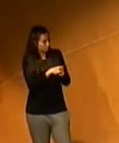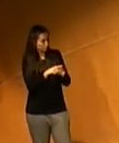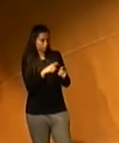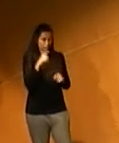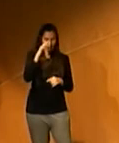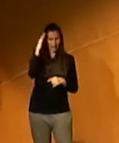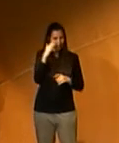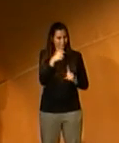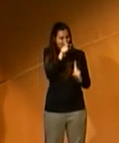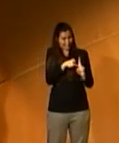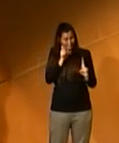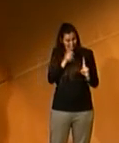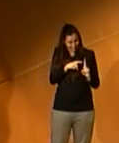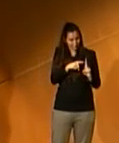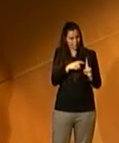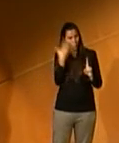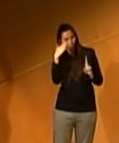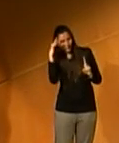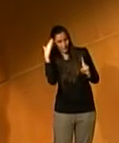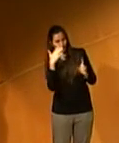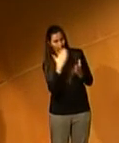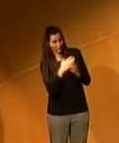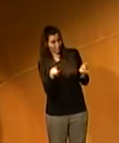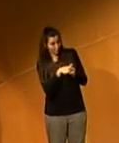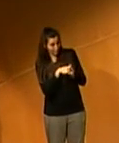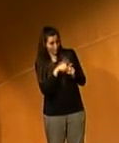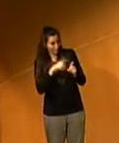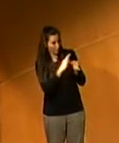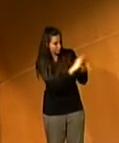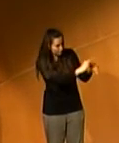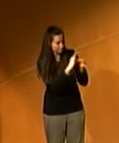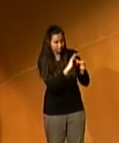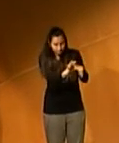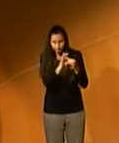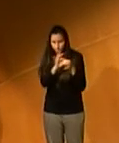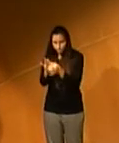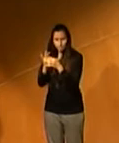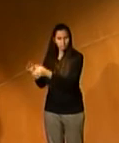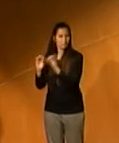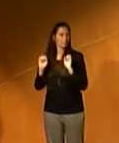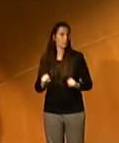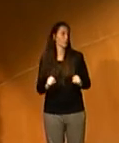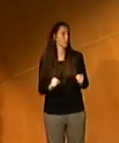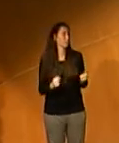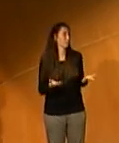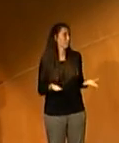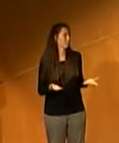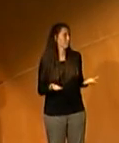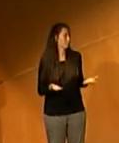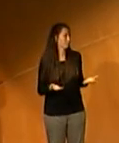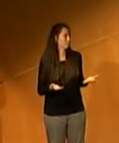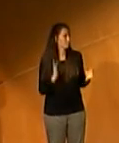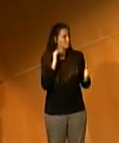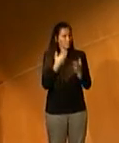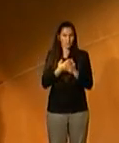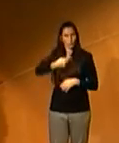autres élèves de cette même classe. Moi, c'est vrai que quand on a fait l'entretien, c'est là où j'ai été à la fois surpris